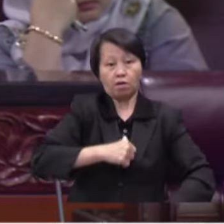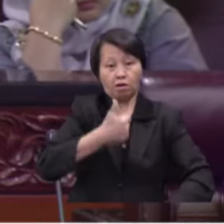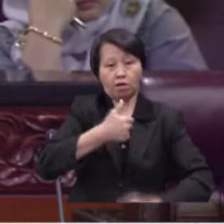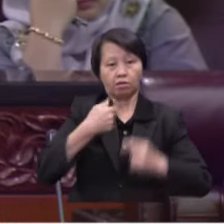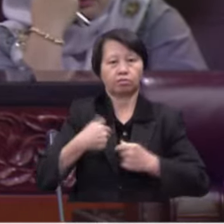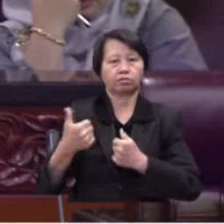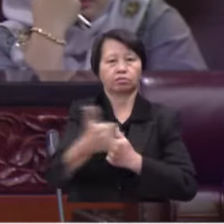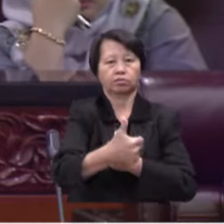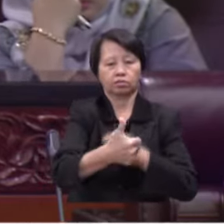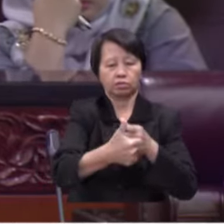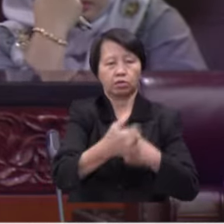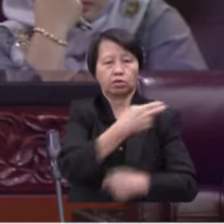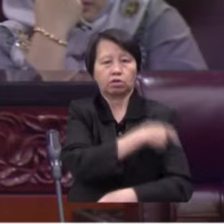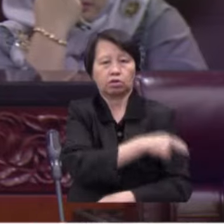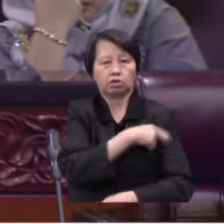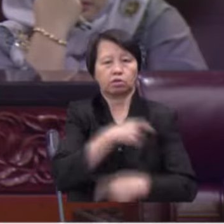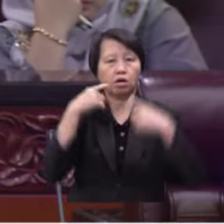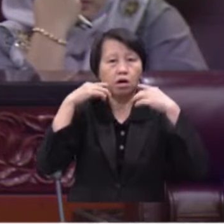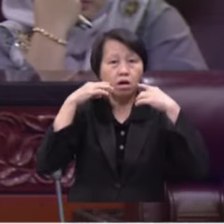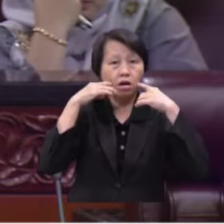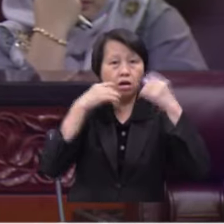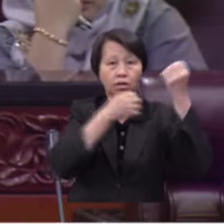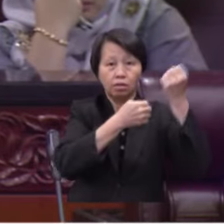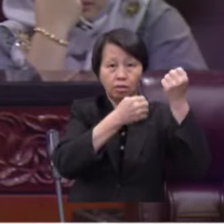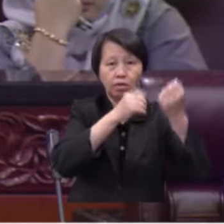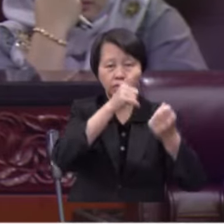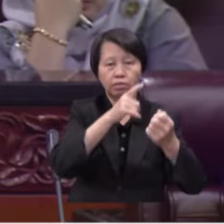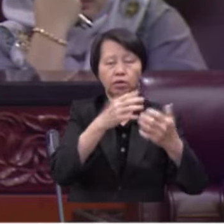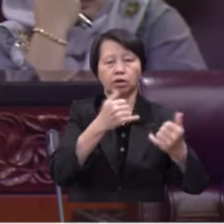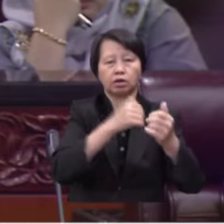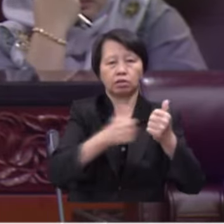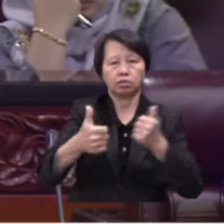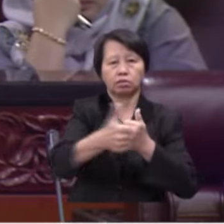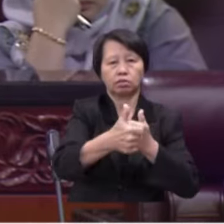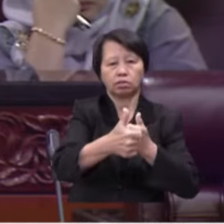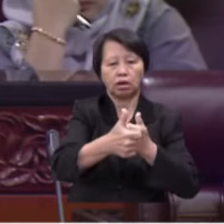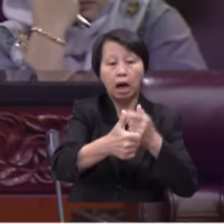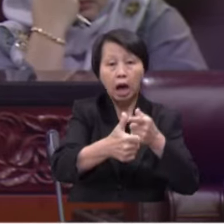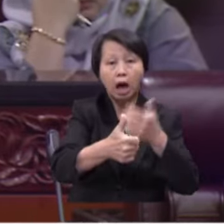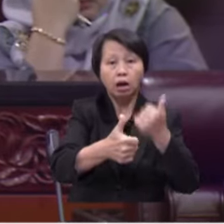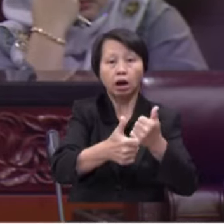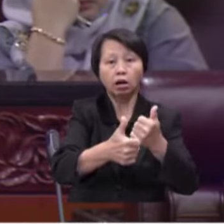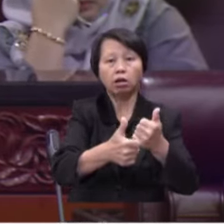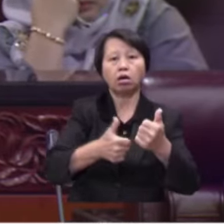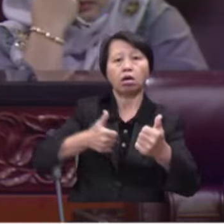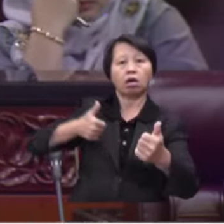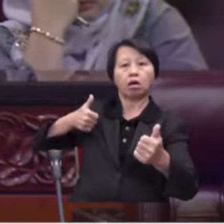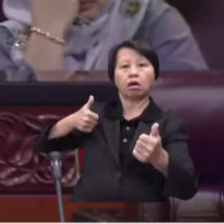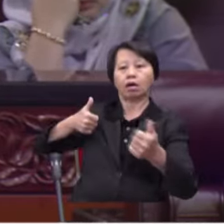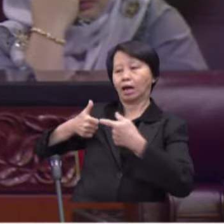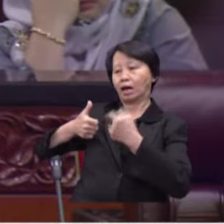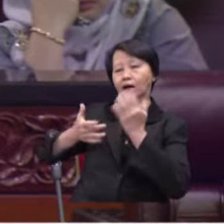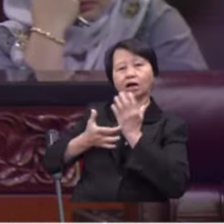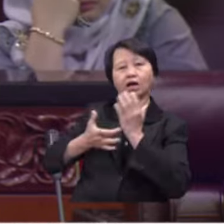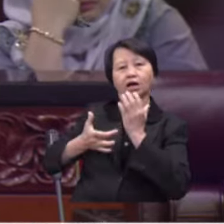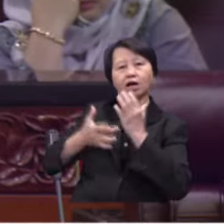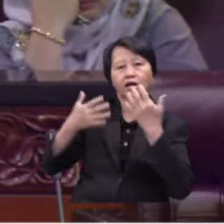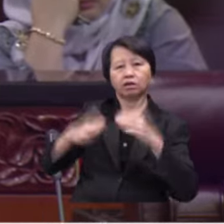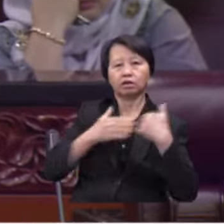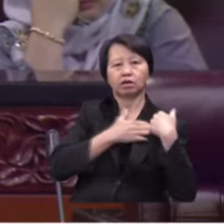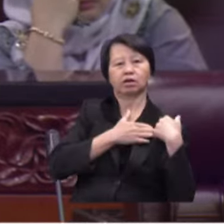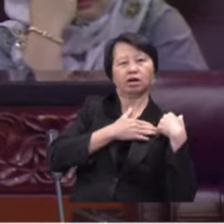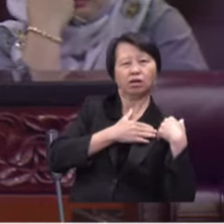kejayaan hosted sayang Walaupun demikian sekarang Hospital Sayang sudah jauh ketinggalan dari sudut teknologi dan juga telah